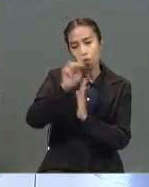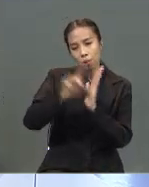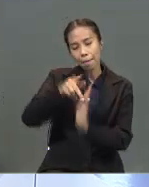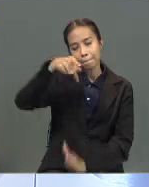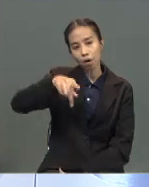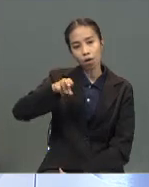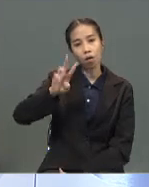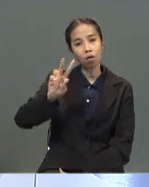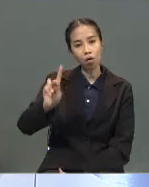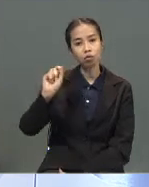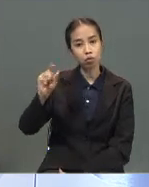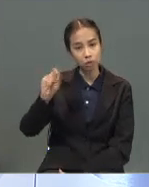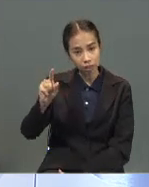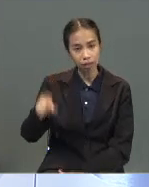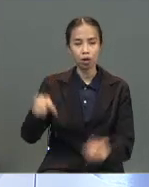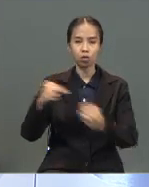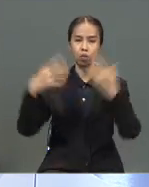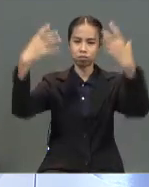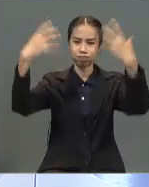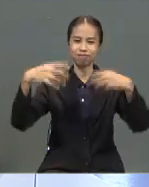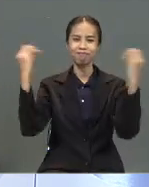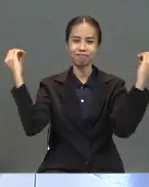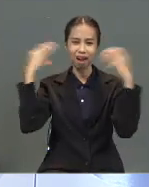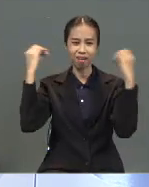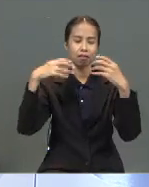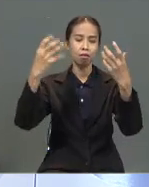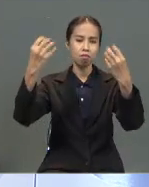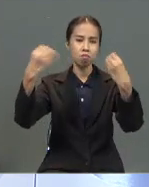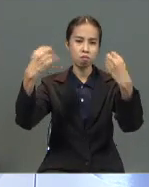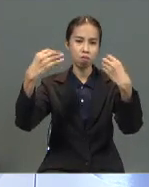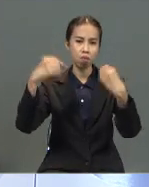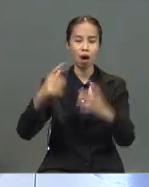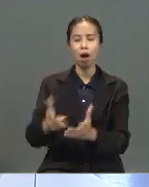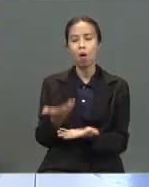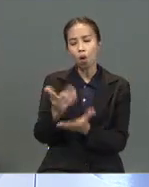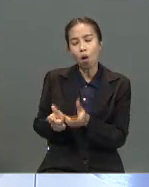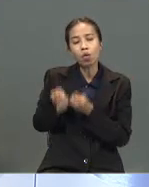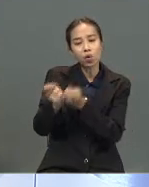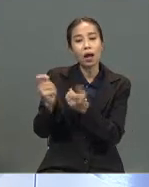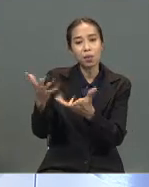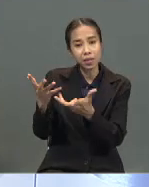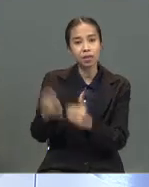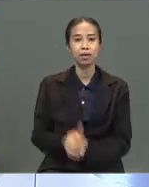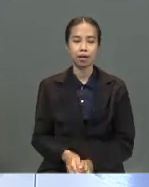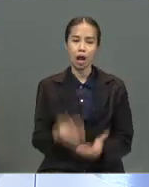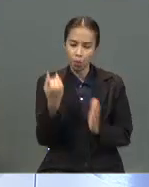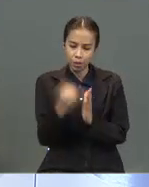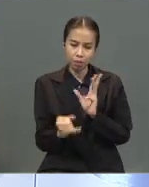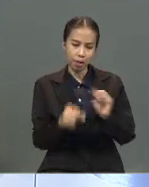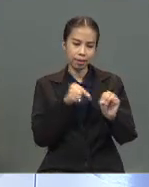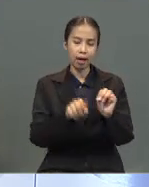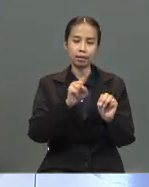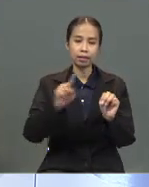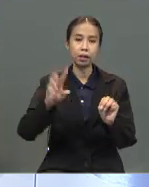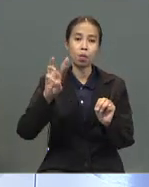เรื่องของการใช้เครื่องขยายเสียงโดยไม่ได้รับอนุญาตรวมถึงมาตรา 116ก็คือการยุยงปลุกปั่นแต่ถ้าจำกันได้อย่าง